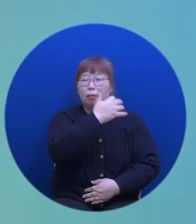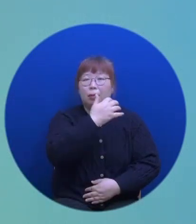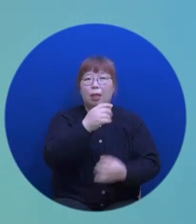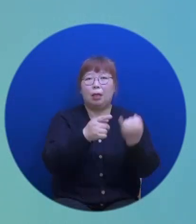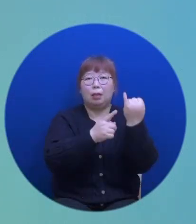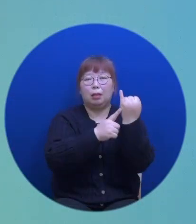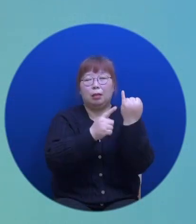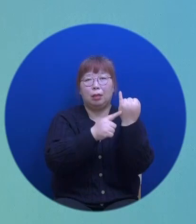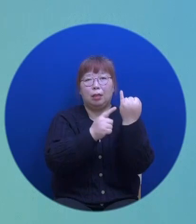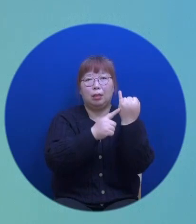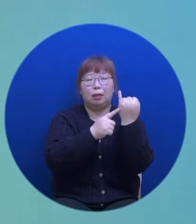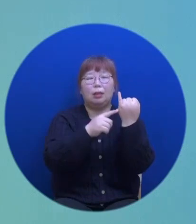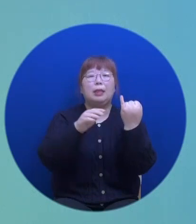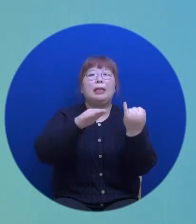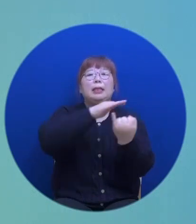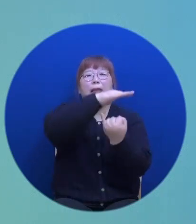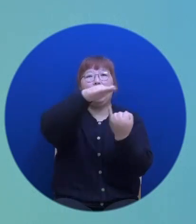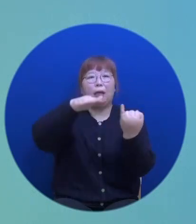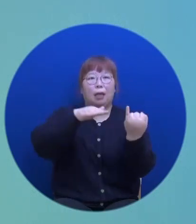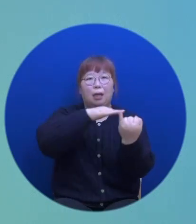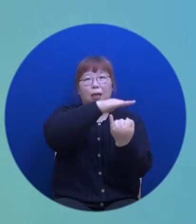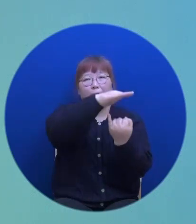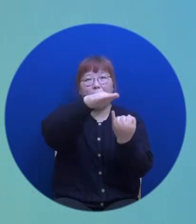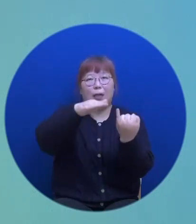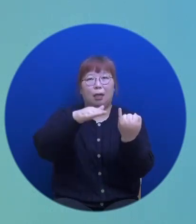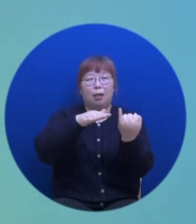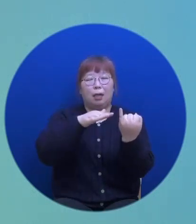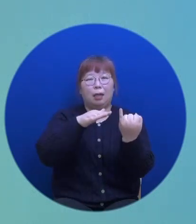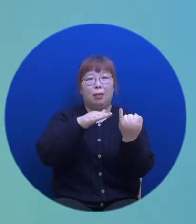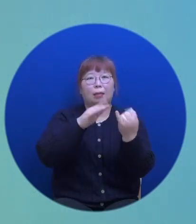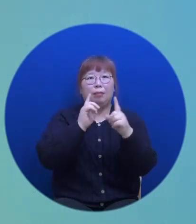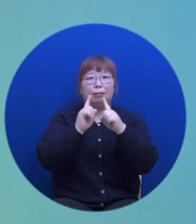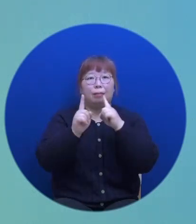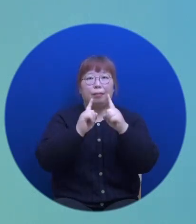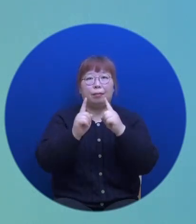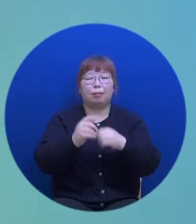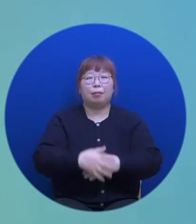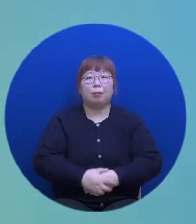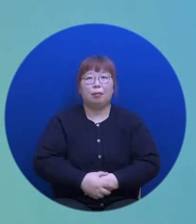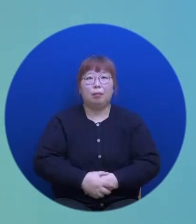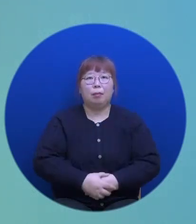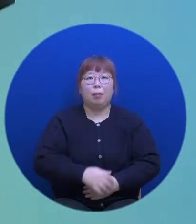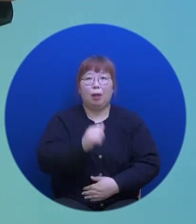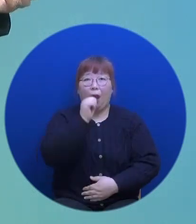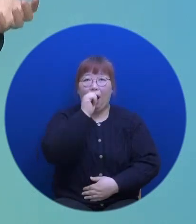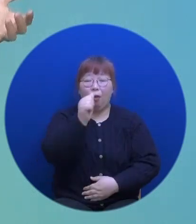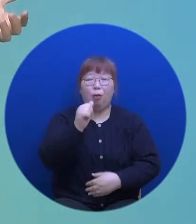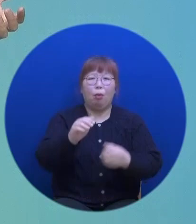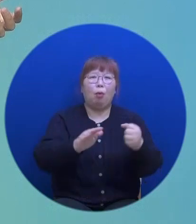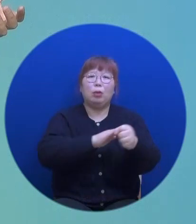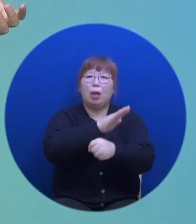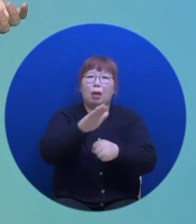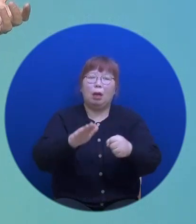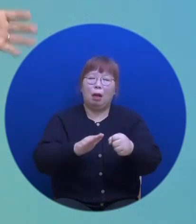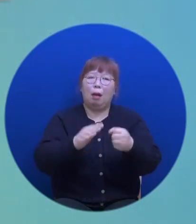여인을 사랑해라 라고 말씀합니다. 결코 사랑받을 자격이 없는